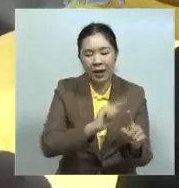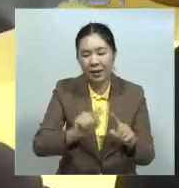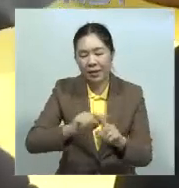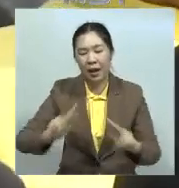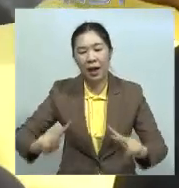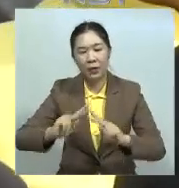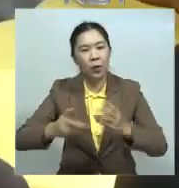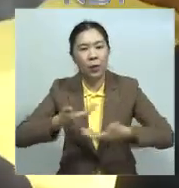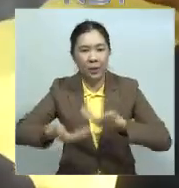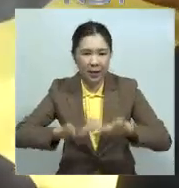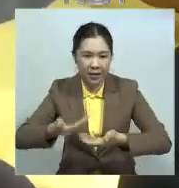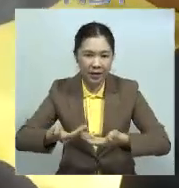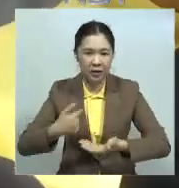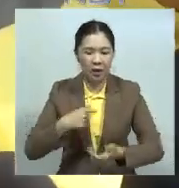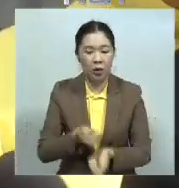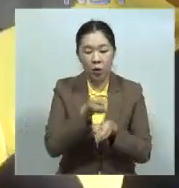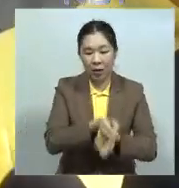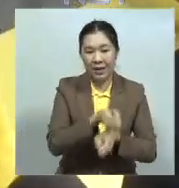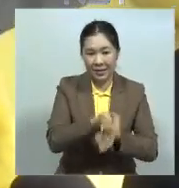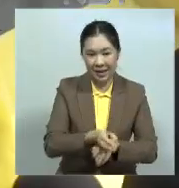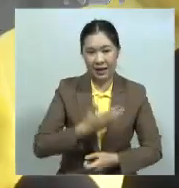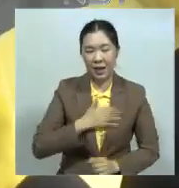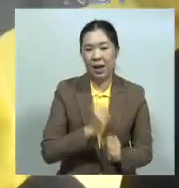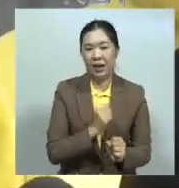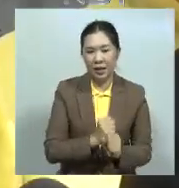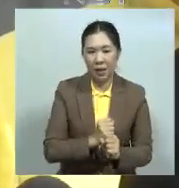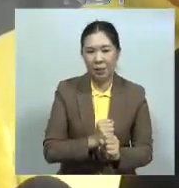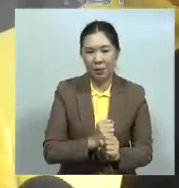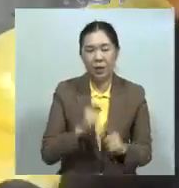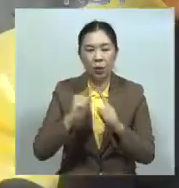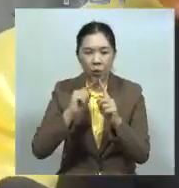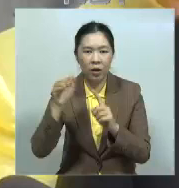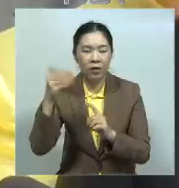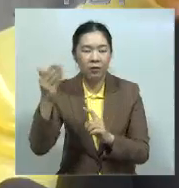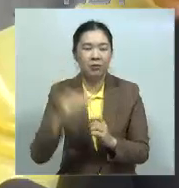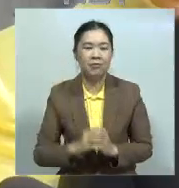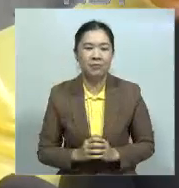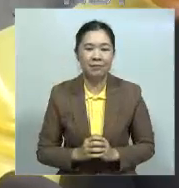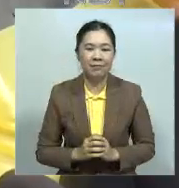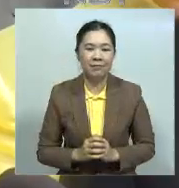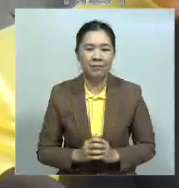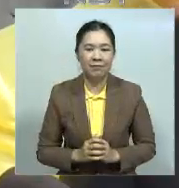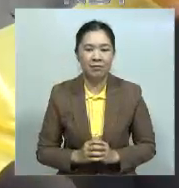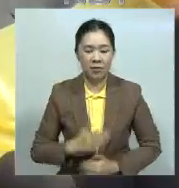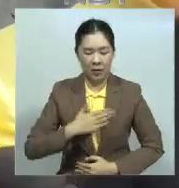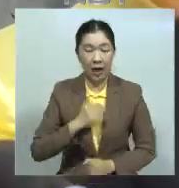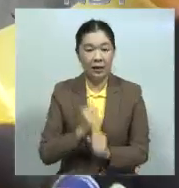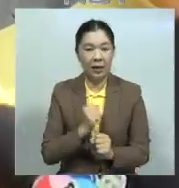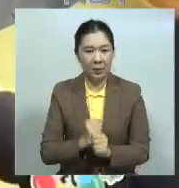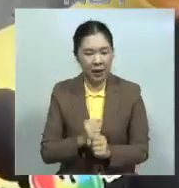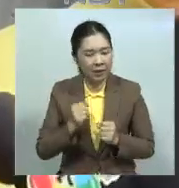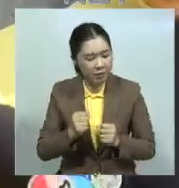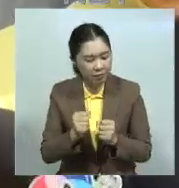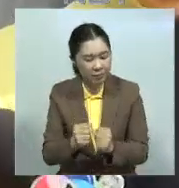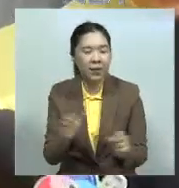พาณิชย์เกษตรนี่คือการผลิตนะเบื้องต้นแล้วเราก็ประสานงานนะครับรับประกันนะครับว่าทำงานเต็มที่นะยืนยัน